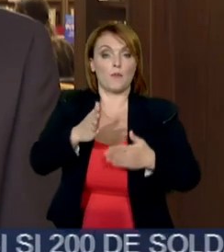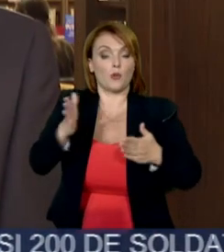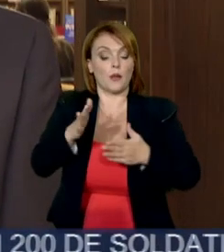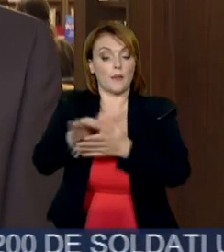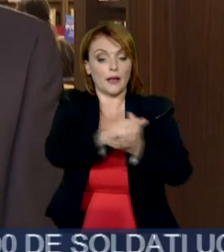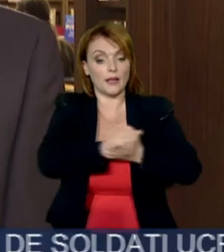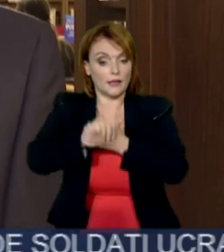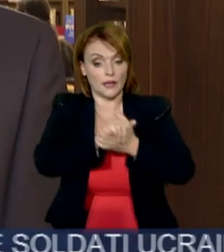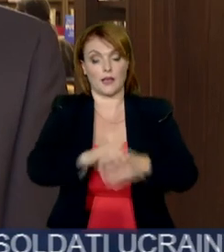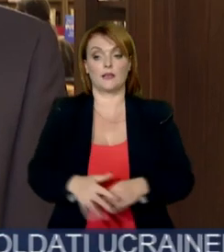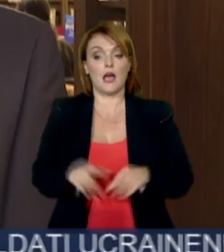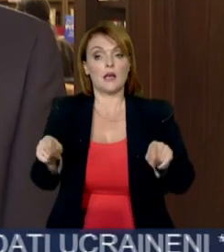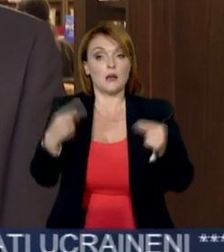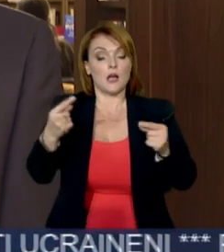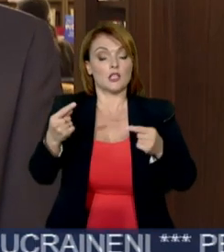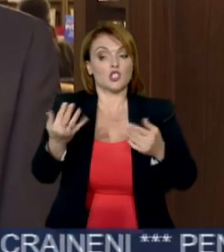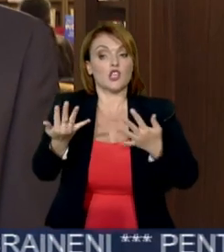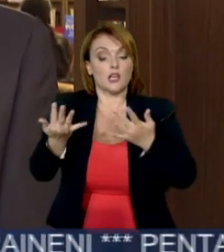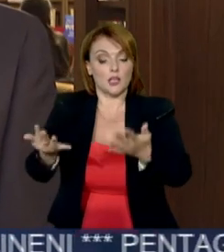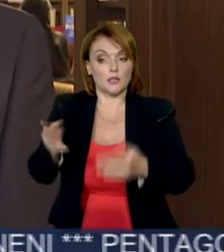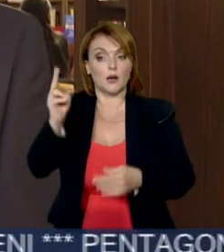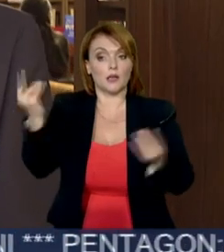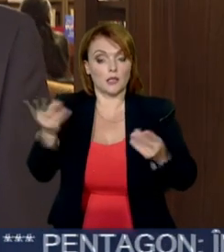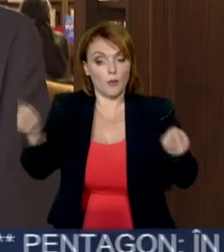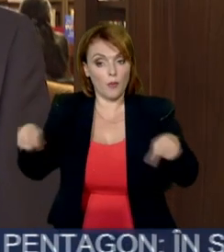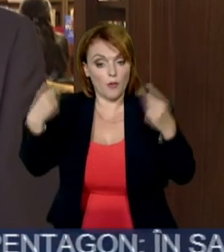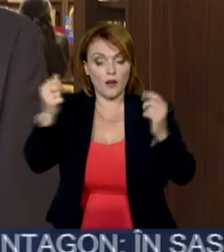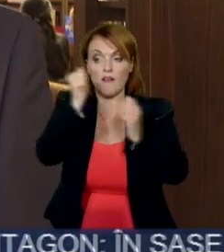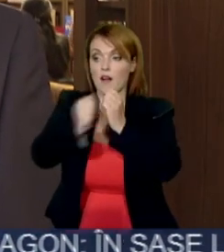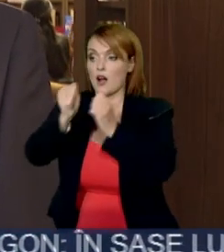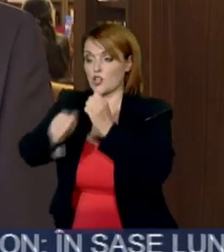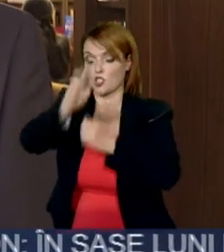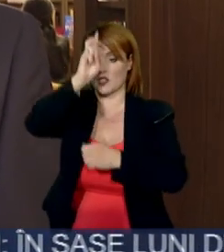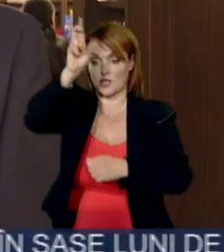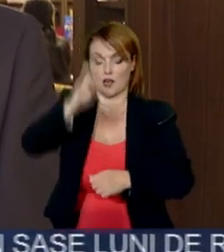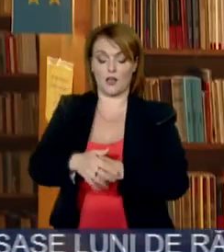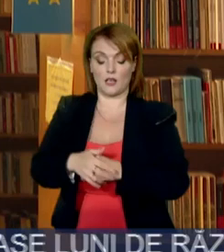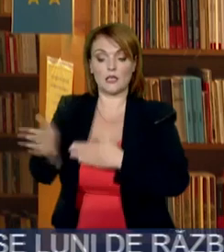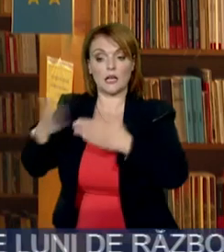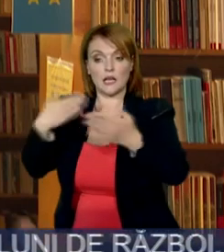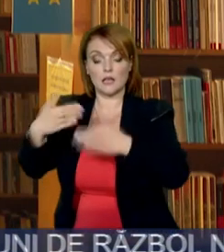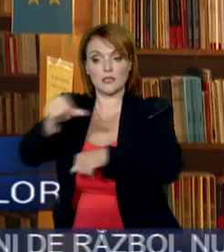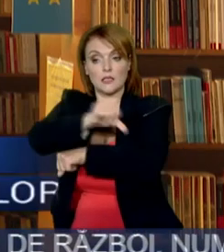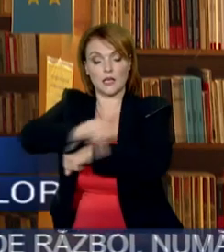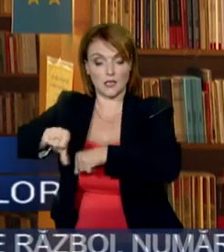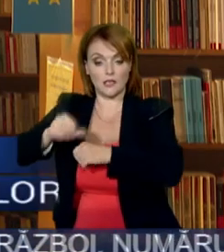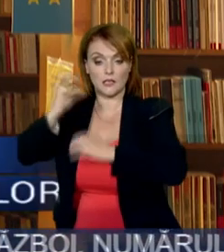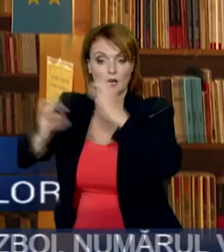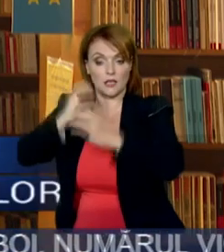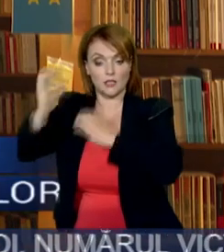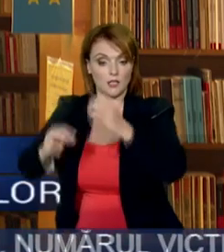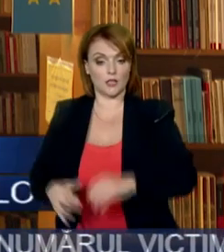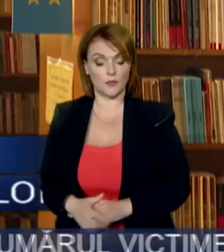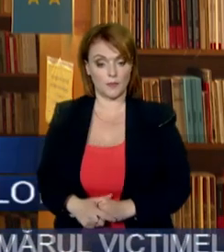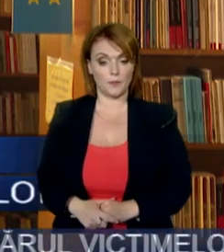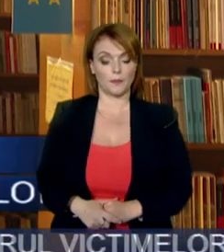acele cerințe care trebuie promovate de fiecare țară în relațiile internaționale. Prin vastitatea